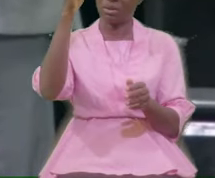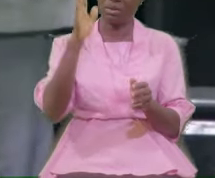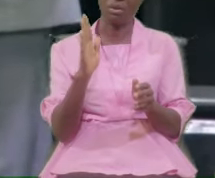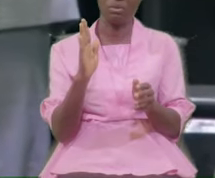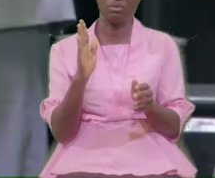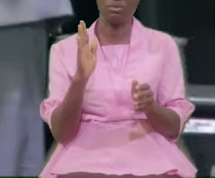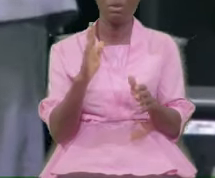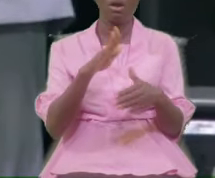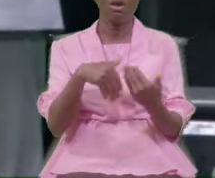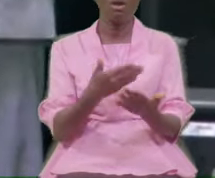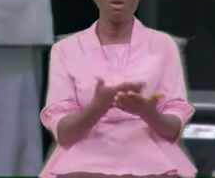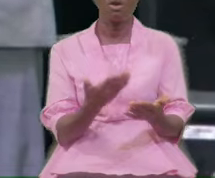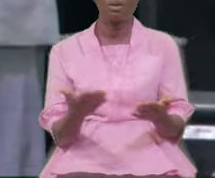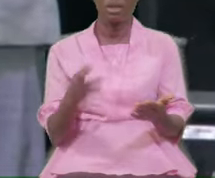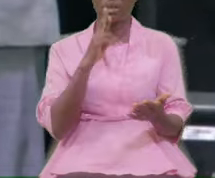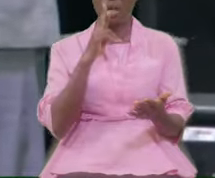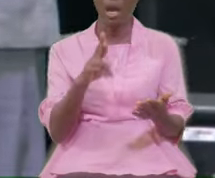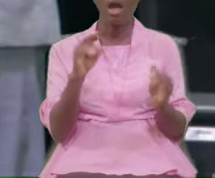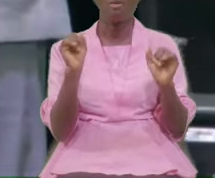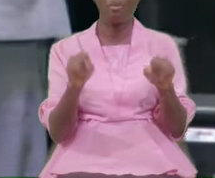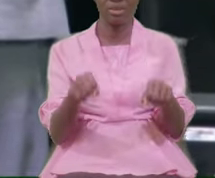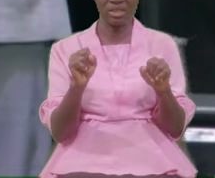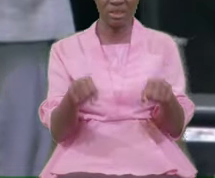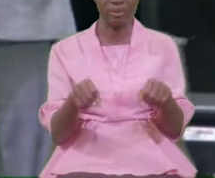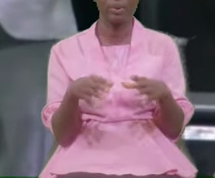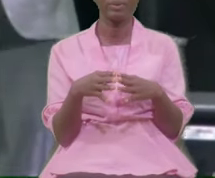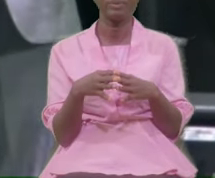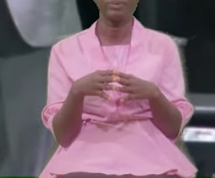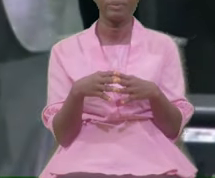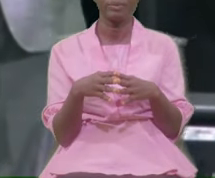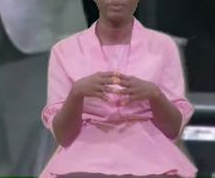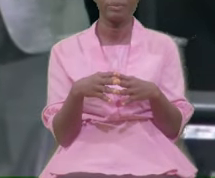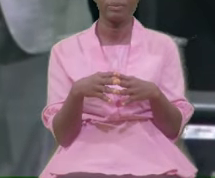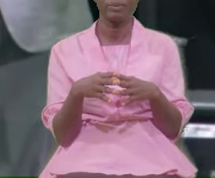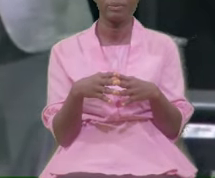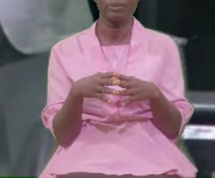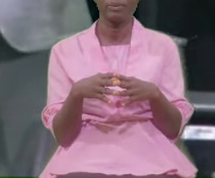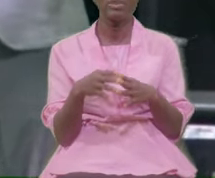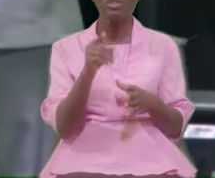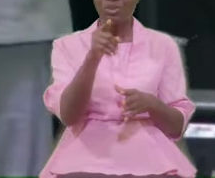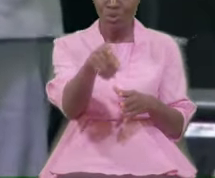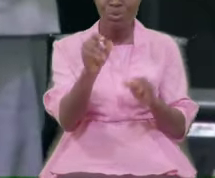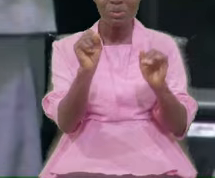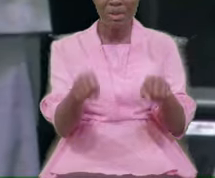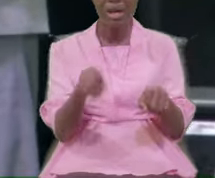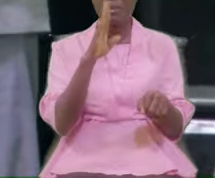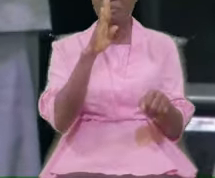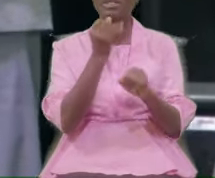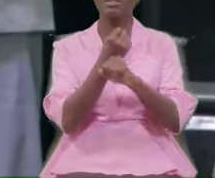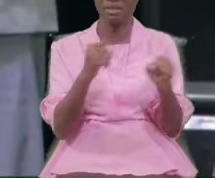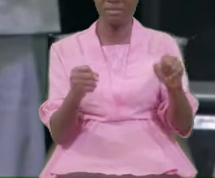all things are possible ang tangang posible you can be sav Pwede ka maluwas